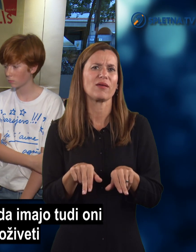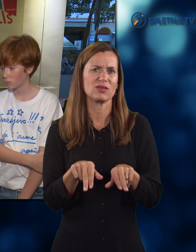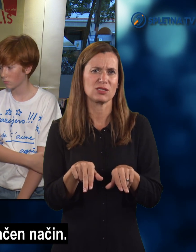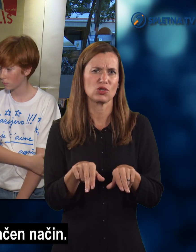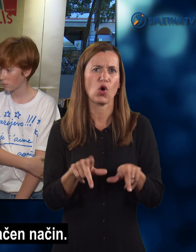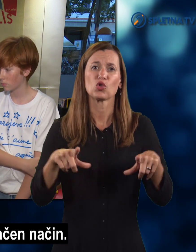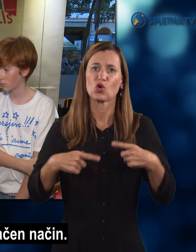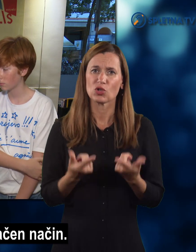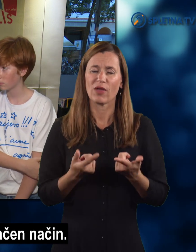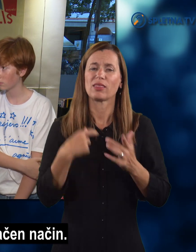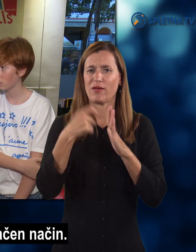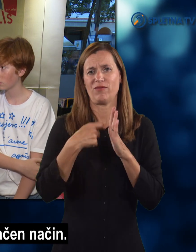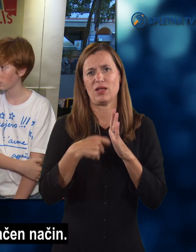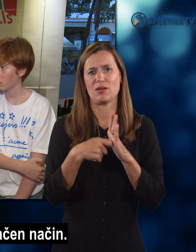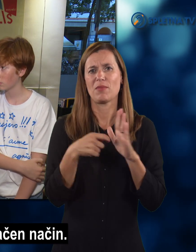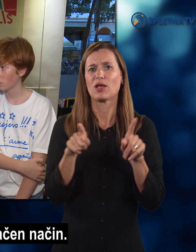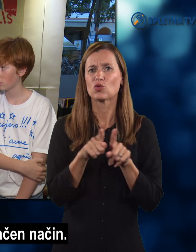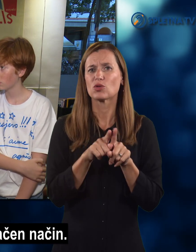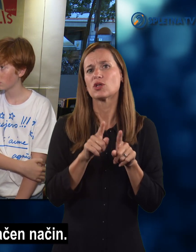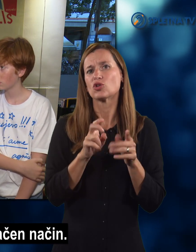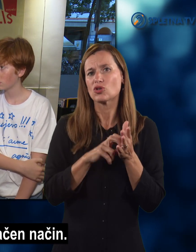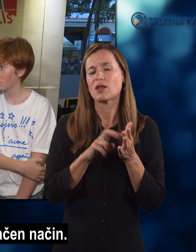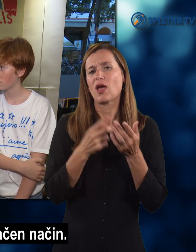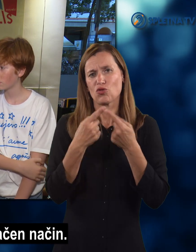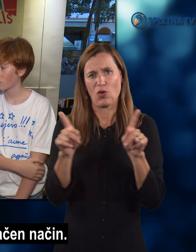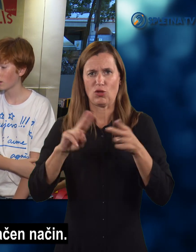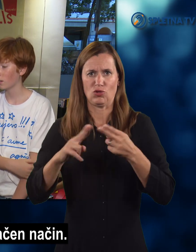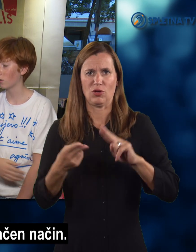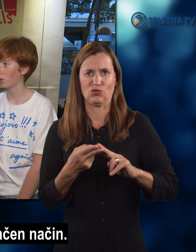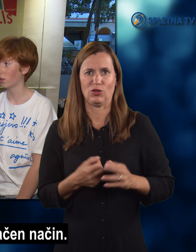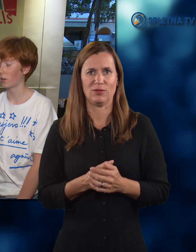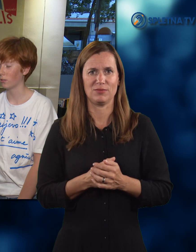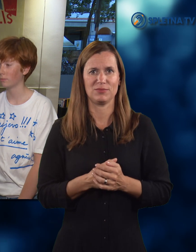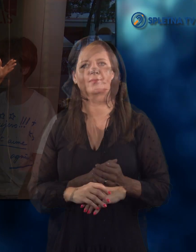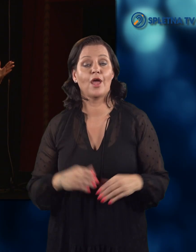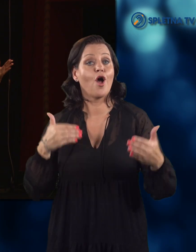doživeti filme tudi še na malo bolj drugačen način, no.